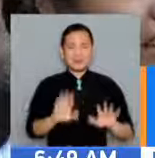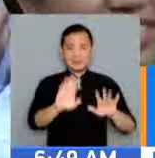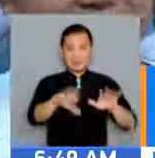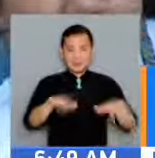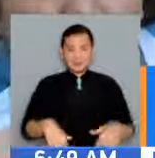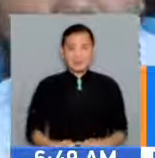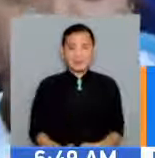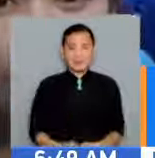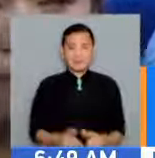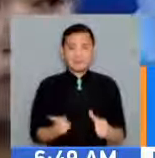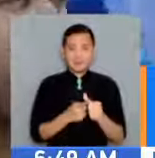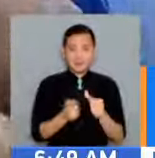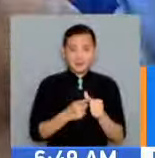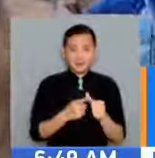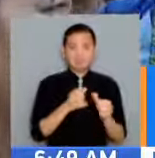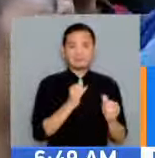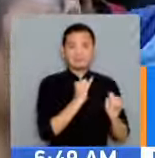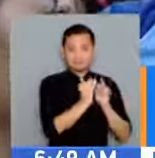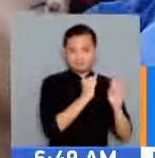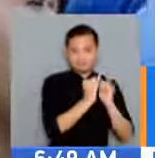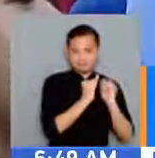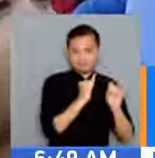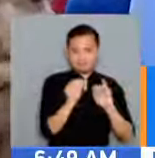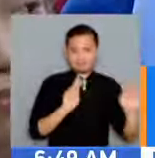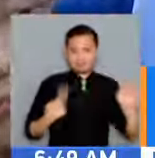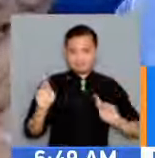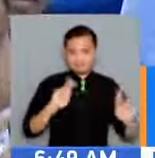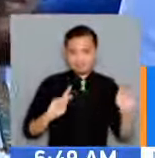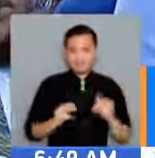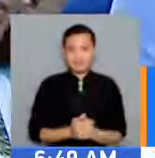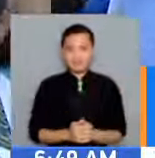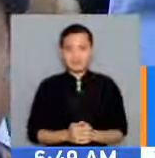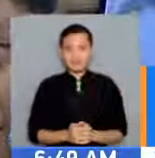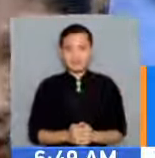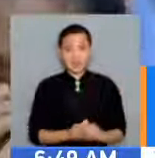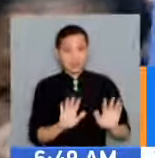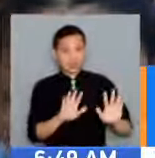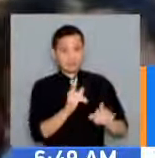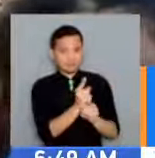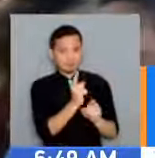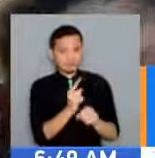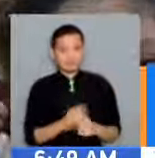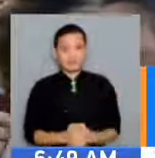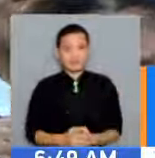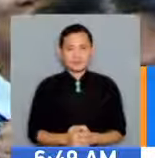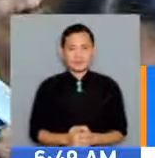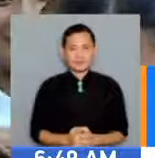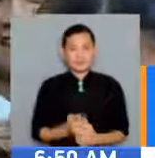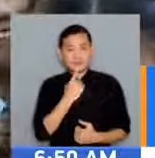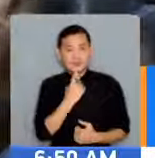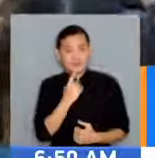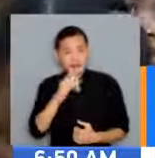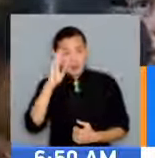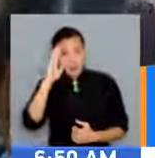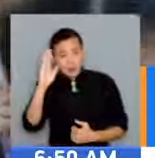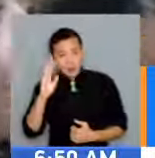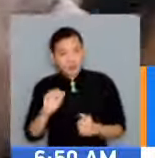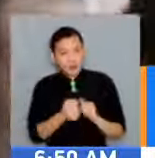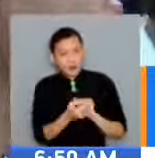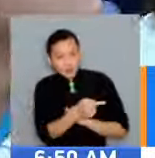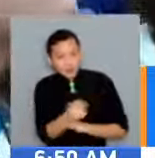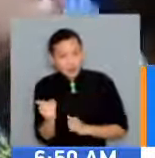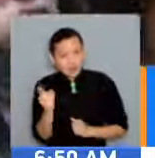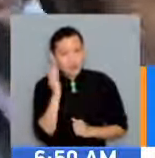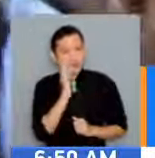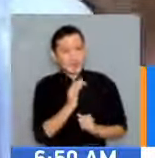tao dito kasi parang ang dami. Shubi, makakamusta tayo ngayon ng mga recipients. Kung kamusta nga ba ang kanya na naging experience, mag-aanap tayo.